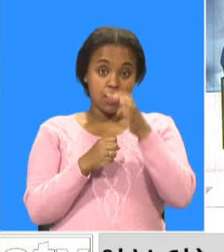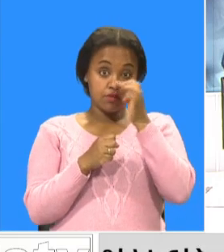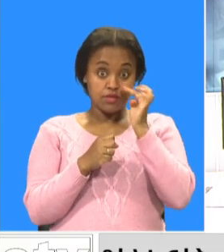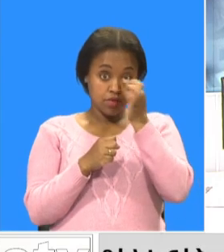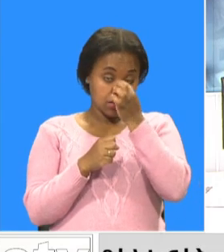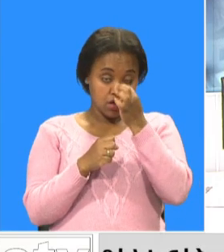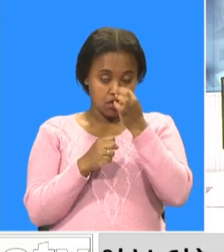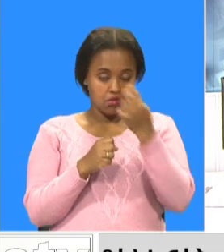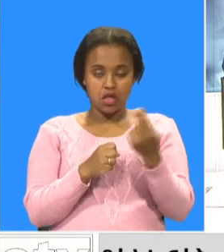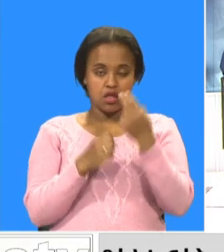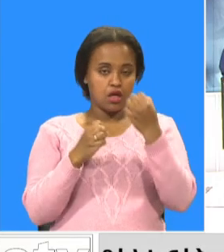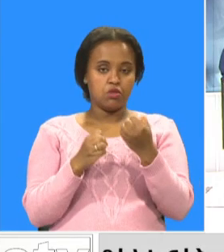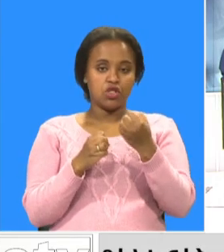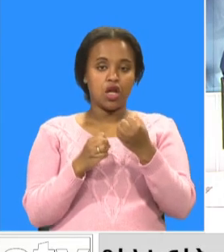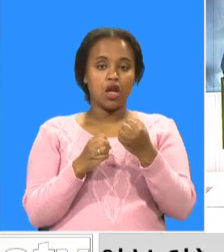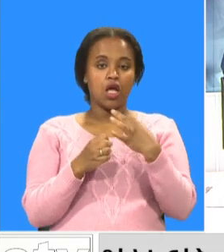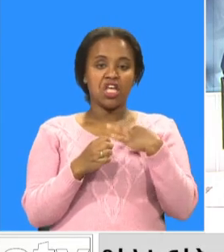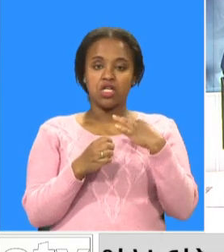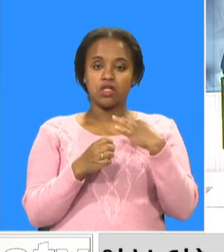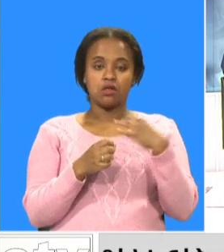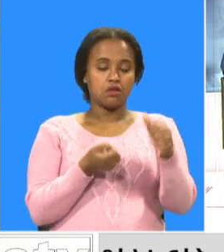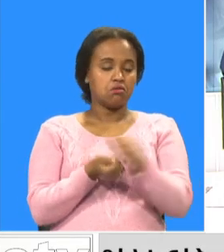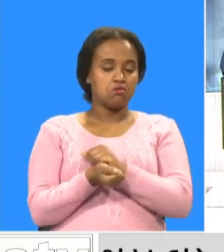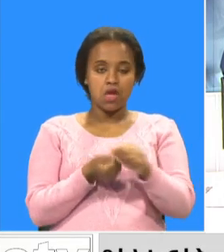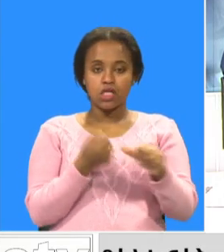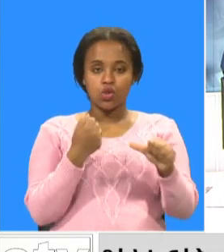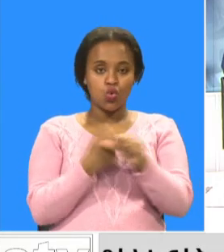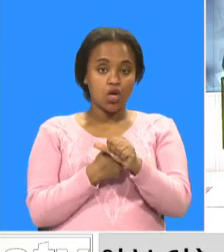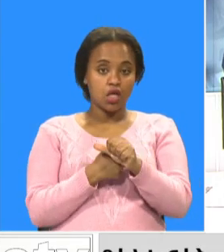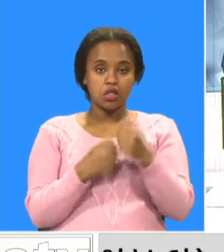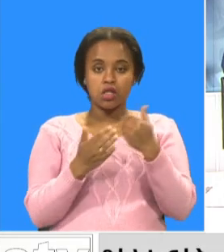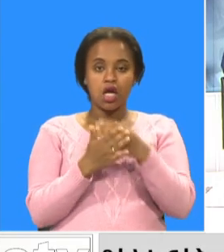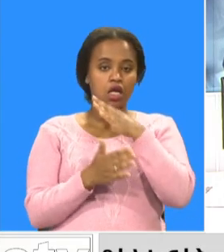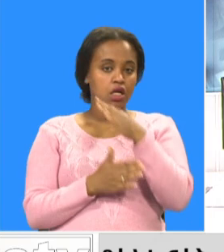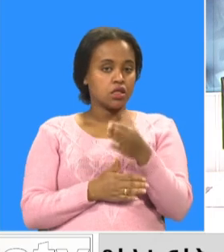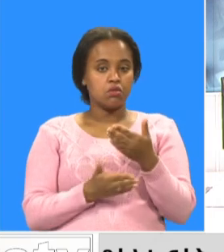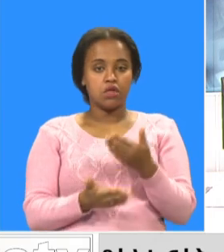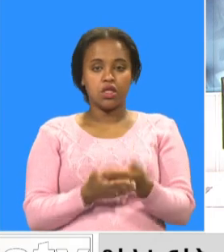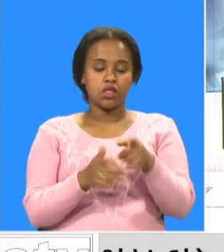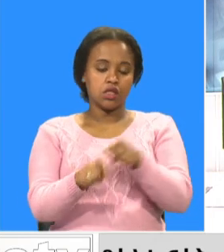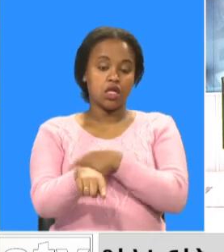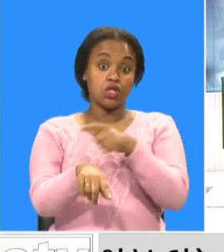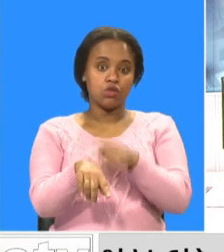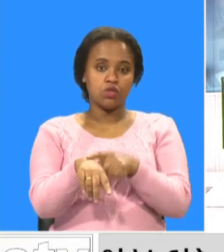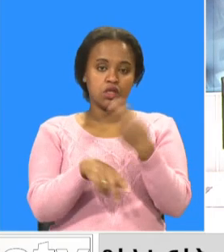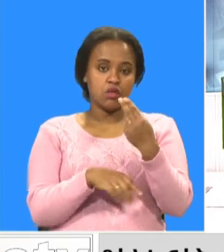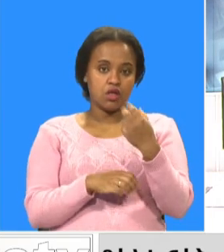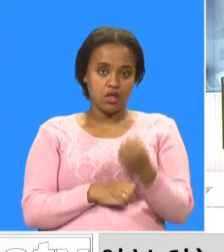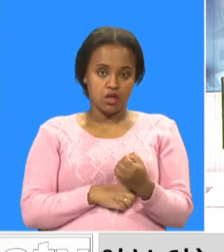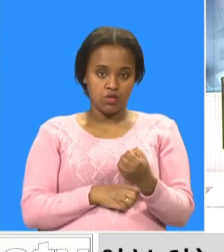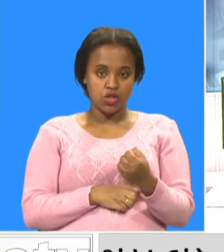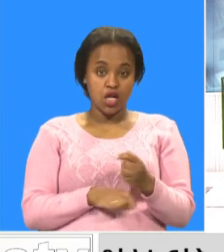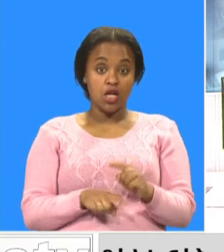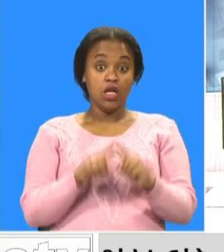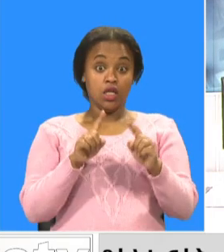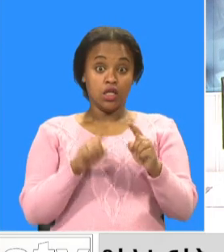ማስክ ምንም ችግር የለበትም፣ እያጠቡ መጠቀም ይቻላል ለረጅም ጊዜ። ይሄኛው የሰርጂካል ወይም ሜዲካል ዩዝ የሆነው